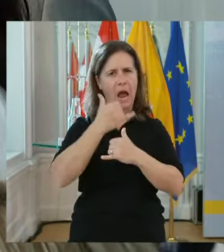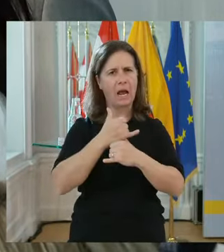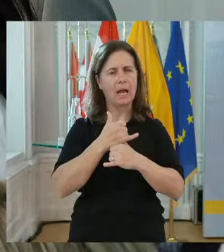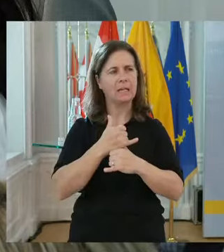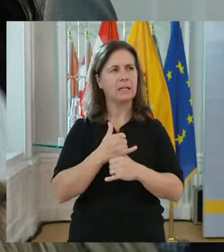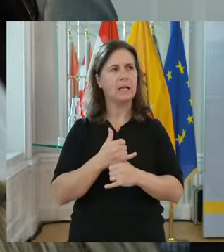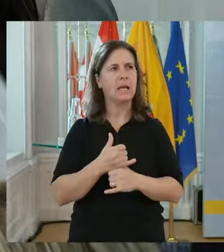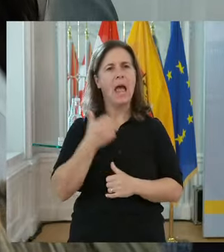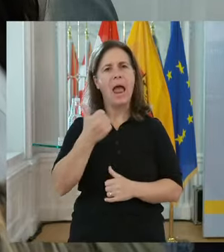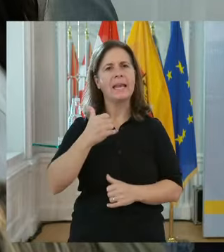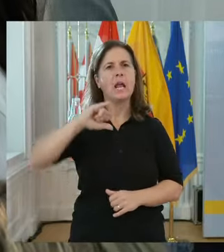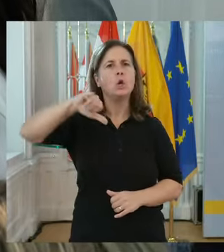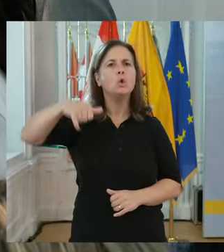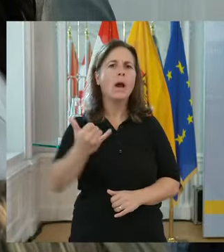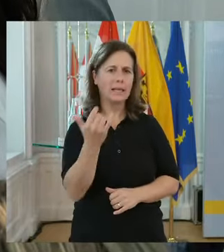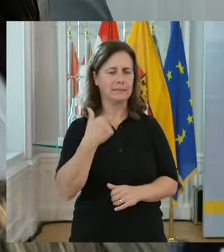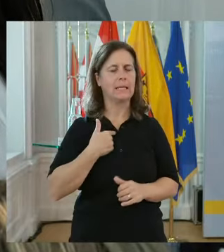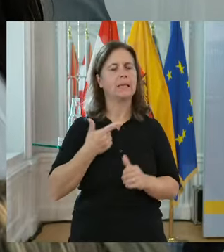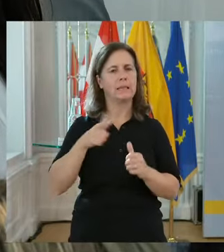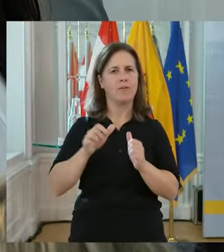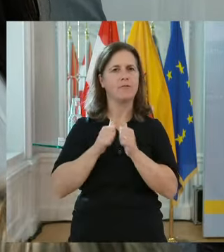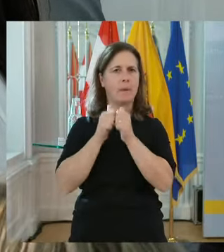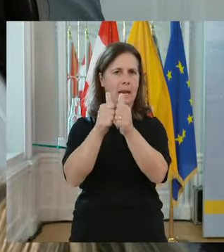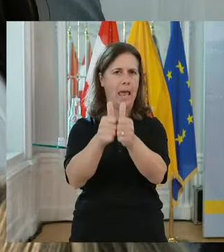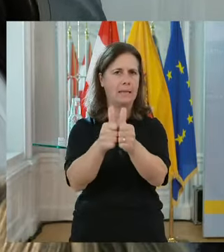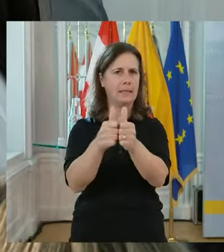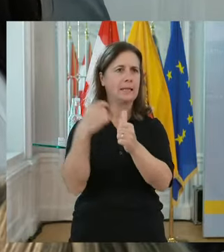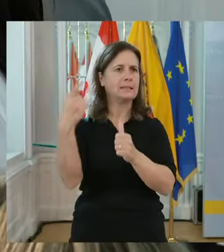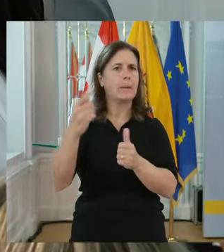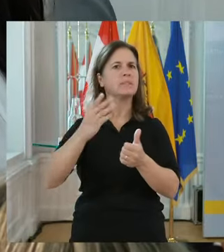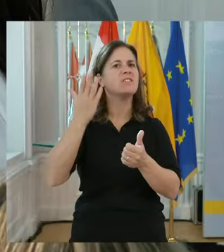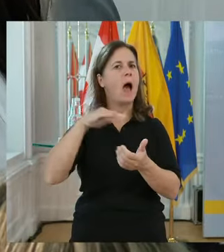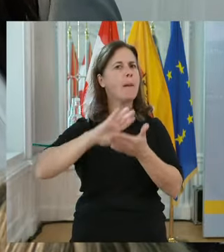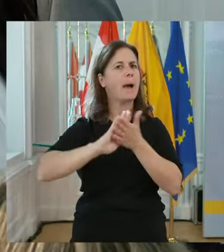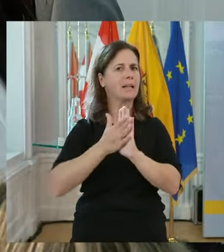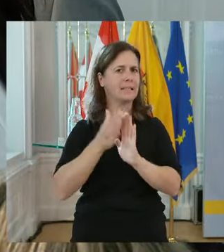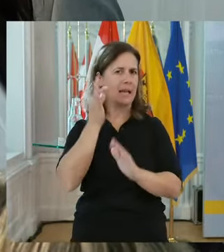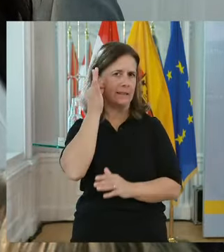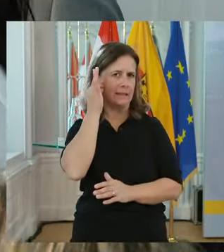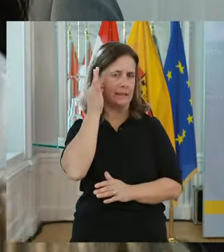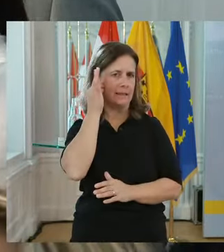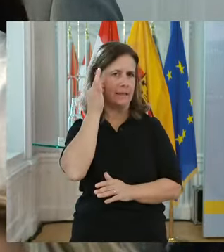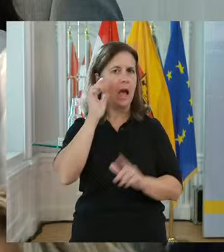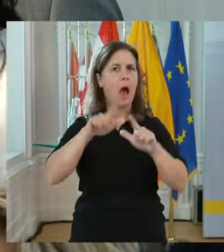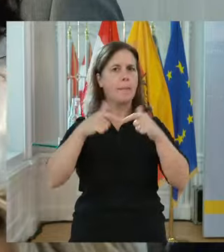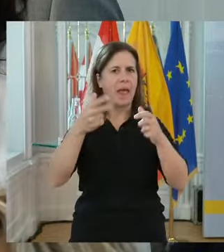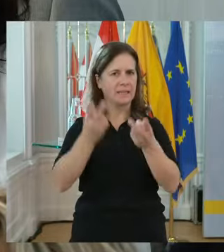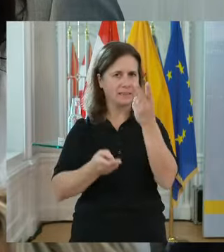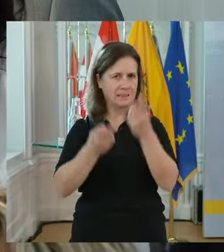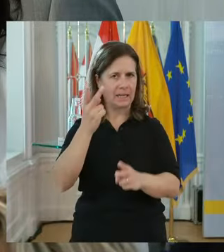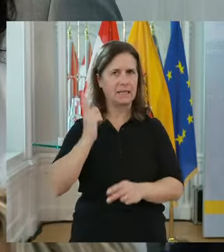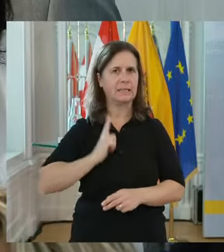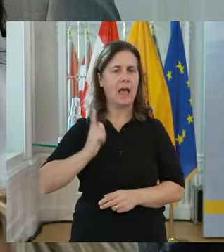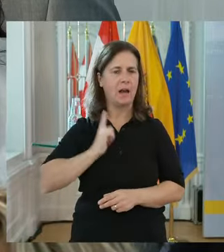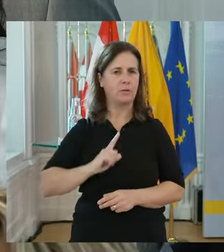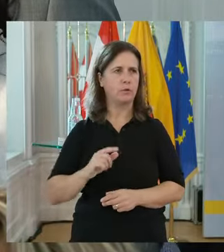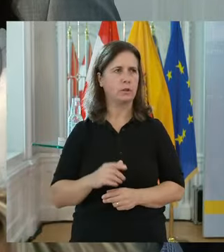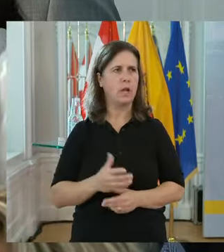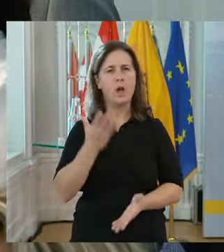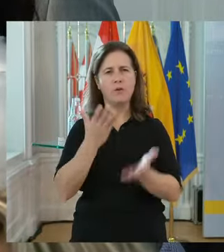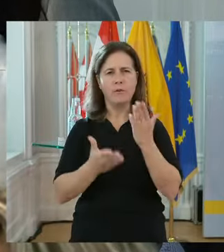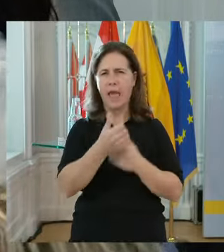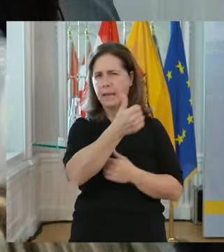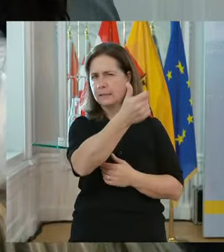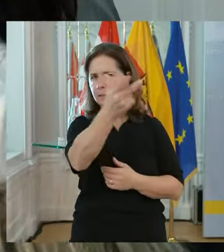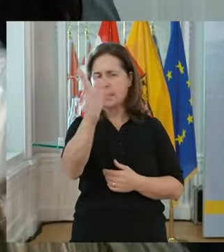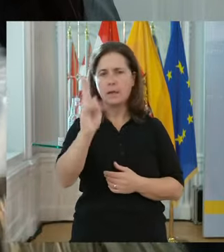konnte ich eine Juristin begleiten, die Praktikantin am Landesgericht Klagenfurt war. Vielleicht können sich noch